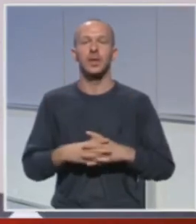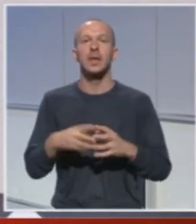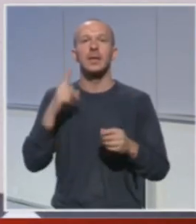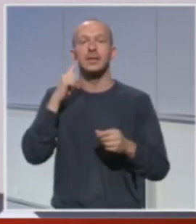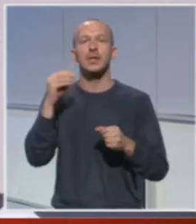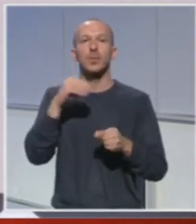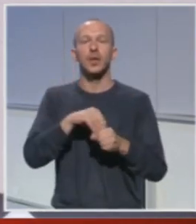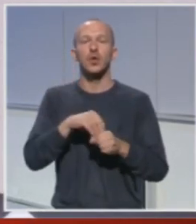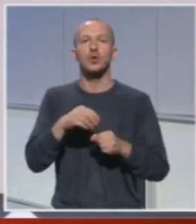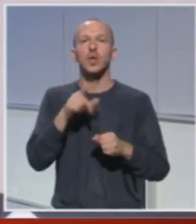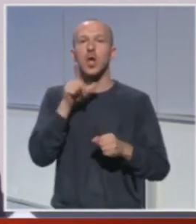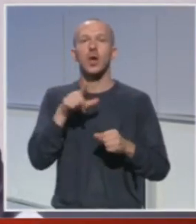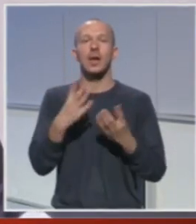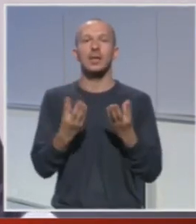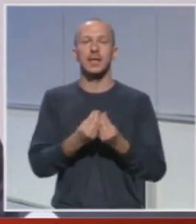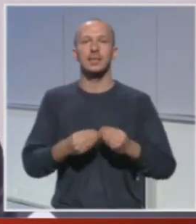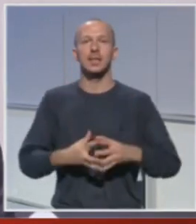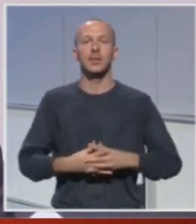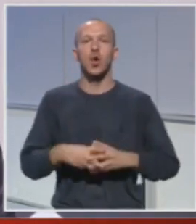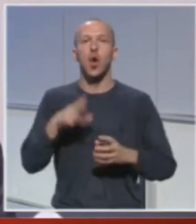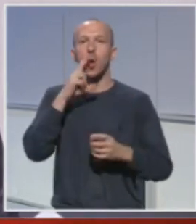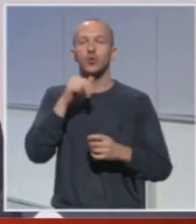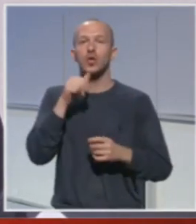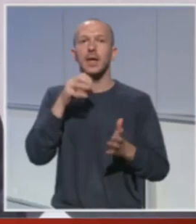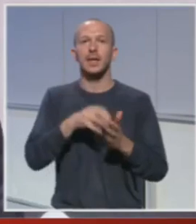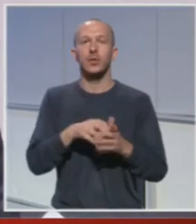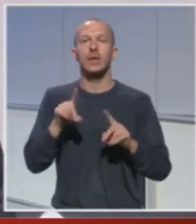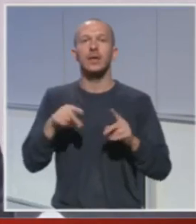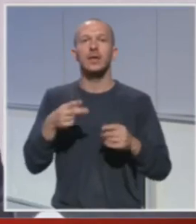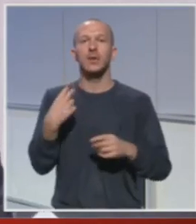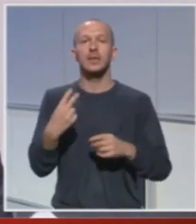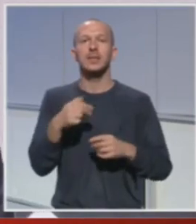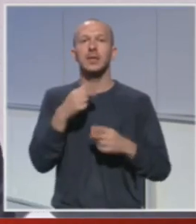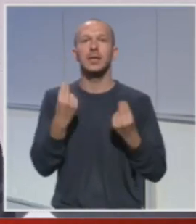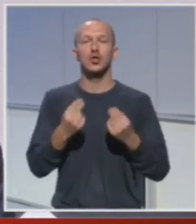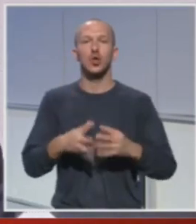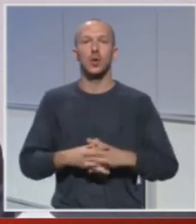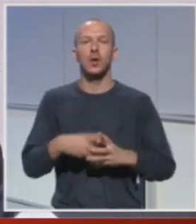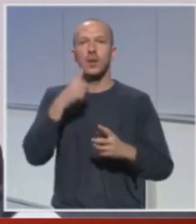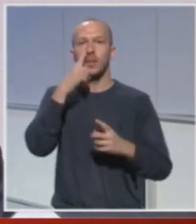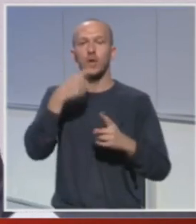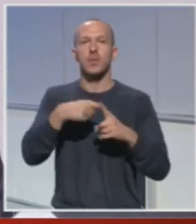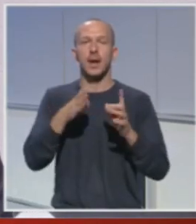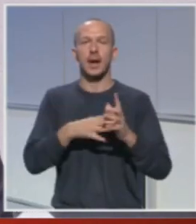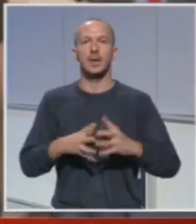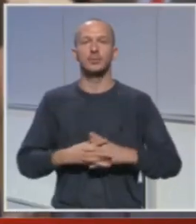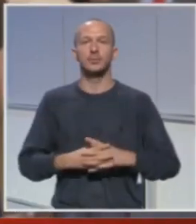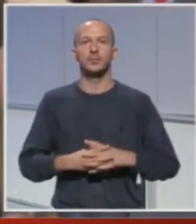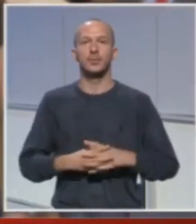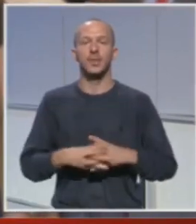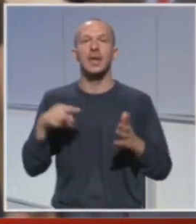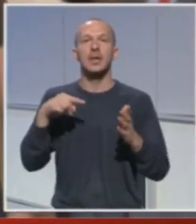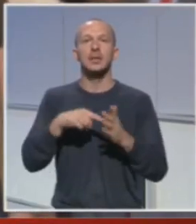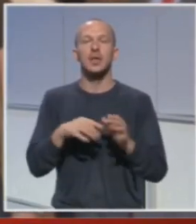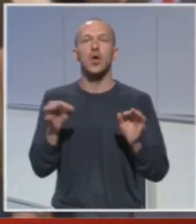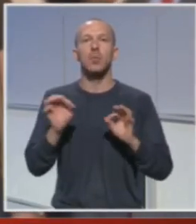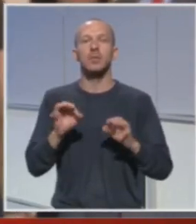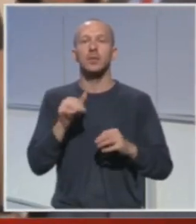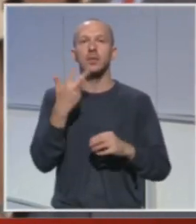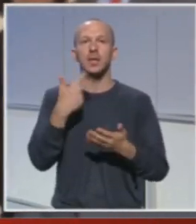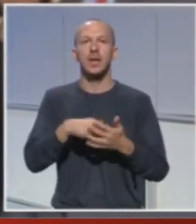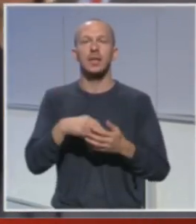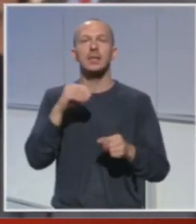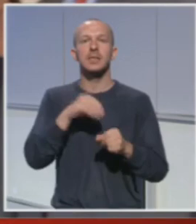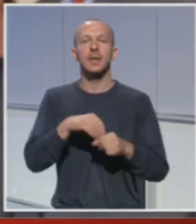doprinos dodaju lokalne zajednice, opštine i gradove, od nekih 20 i nešto miliona konvertibilnih maraka. Cilj je da se obezbedi